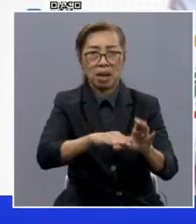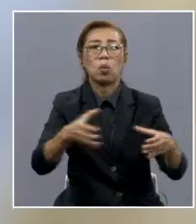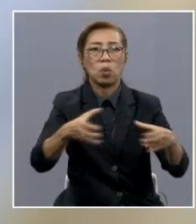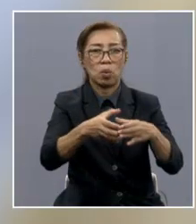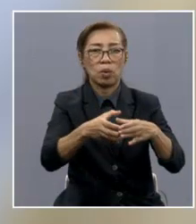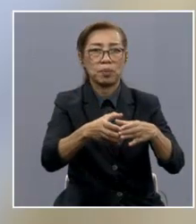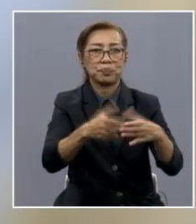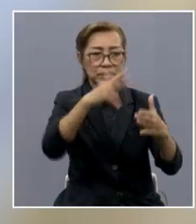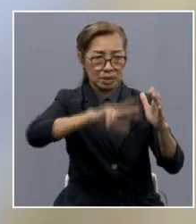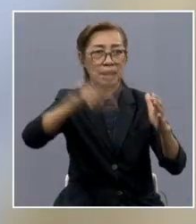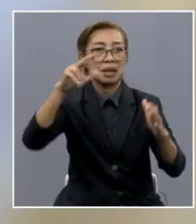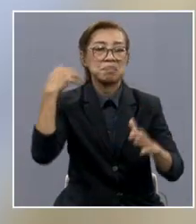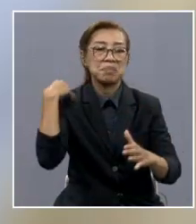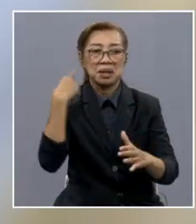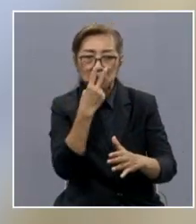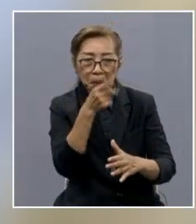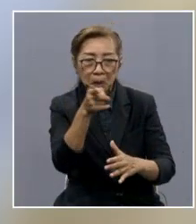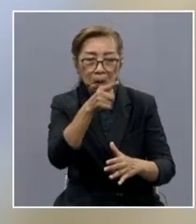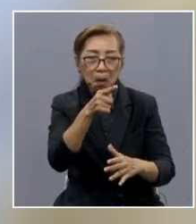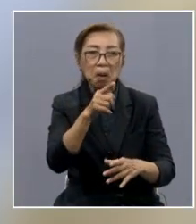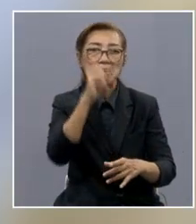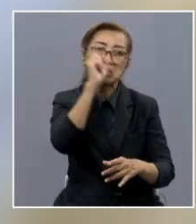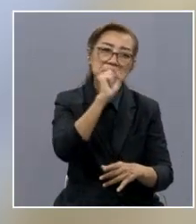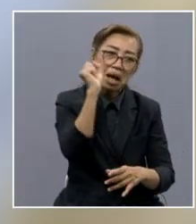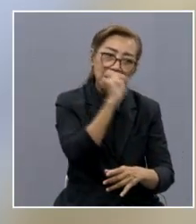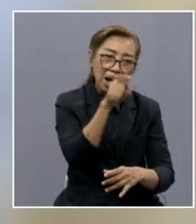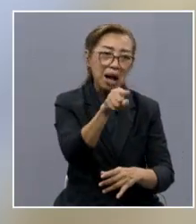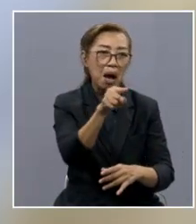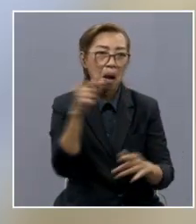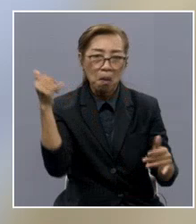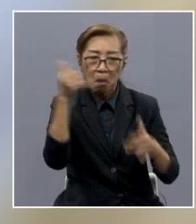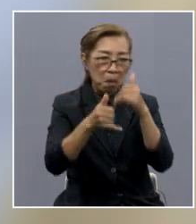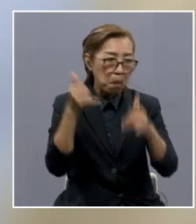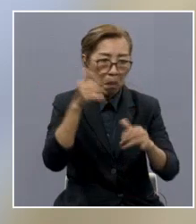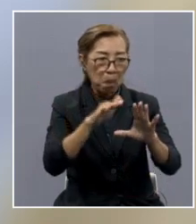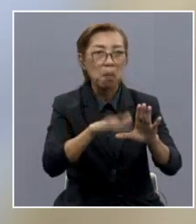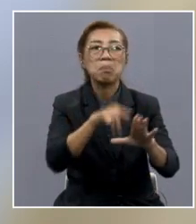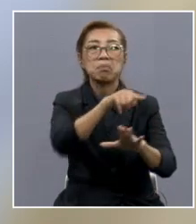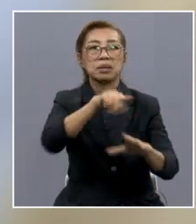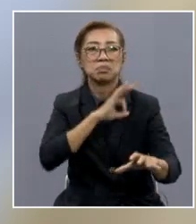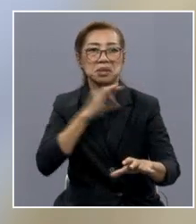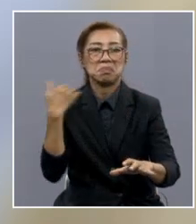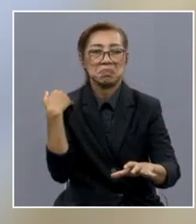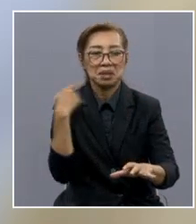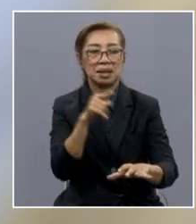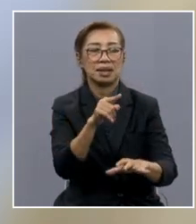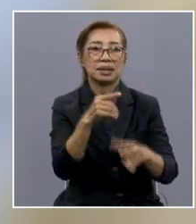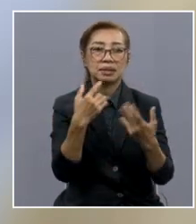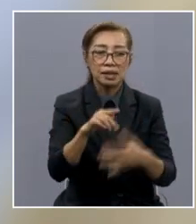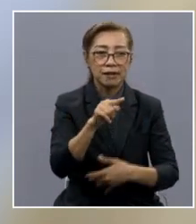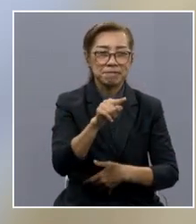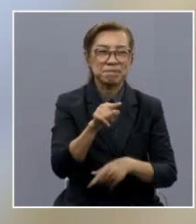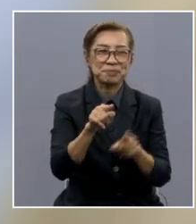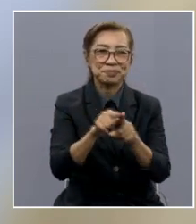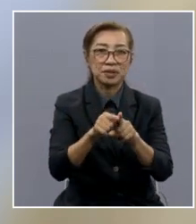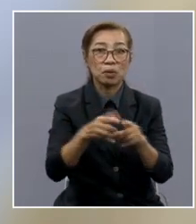ก็จะเน้นแบบบันเทิงหน่อยอะค่ะก็เหมือนเป็นศูนย์รวมของดารานักร้องรุ่นเก่าๆอะไรอย่างเงี้ยนะคะแล้วก็ยืนยันว่าจะไม่มี